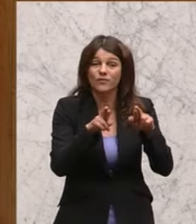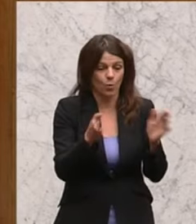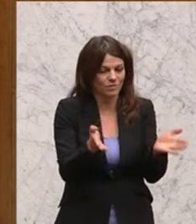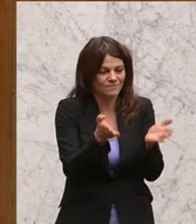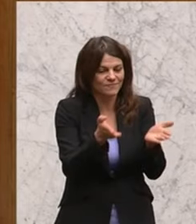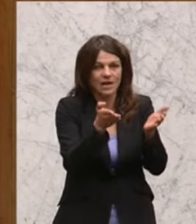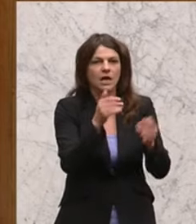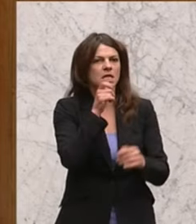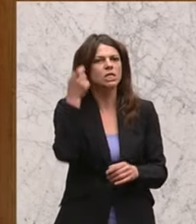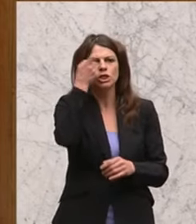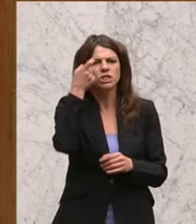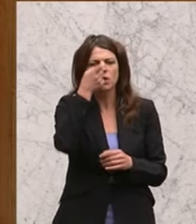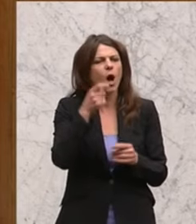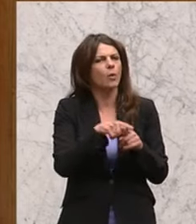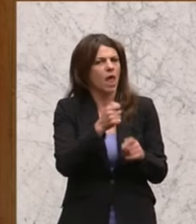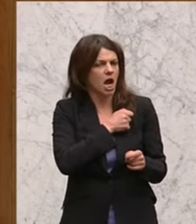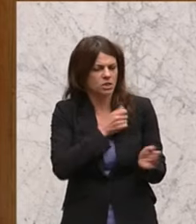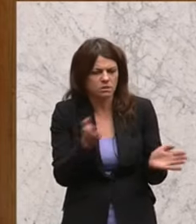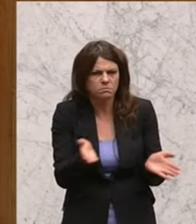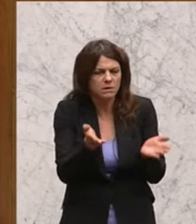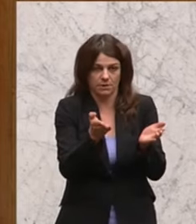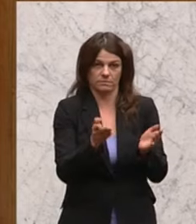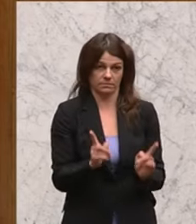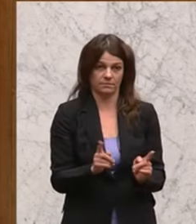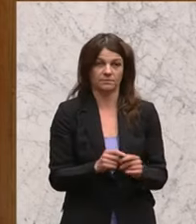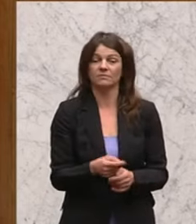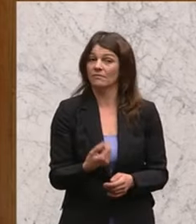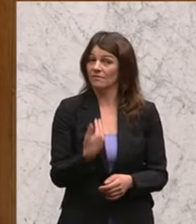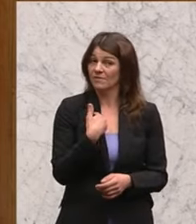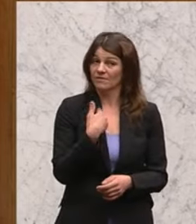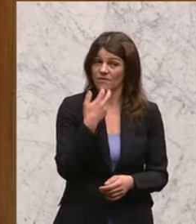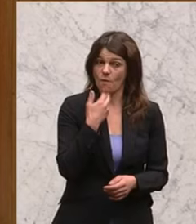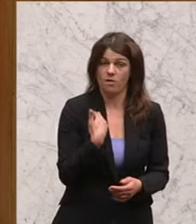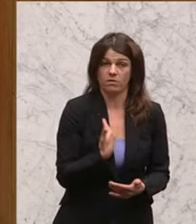nicht die Sorgen und die Ängste der Menschen.